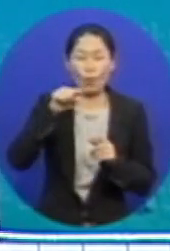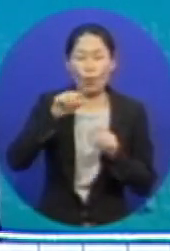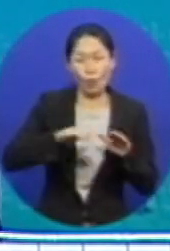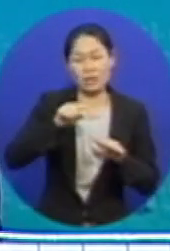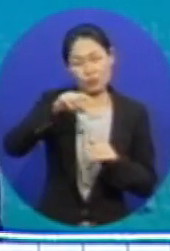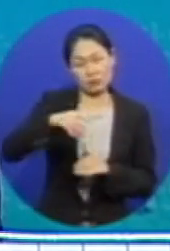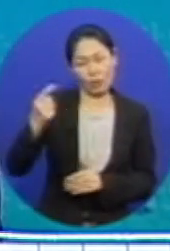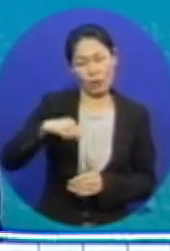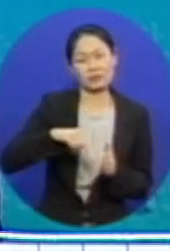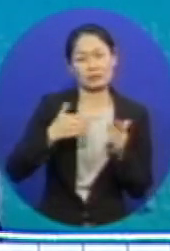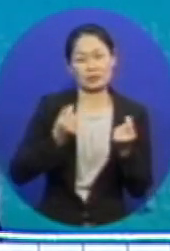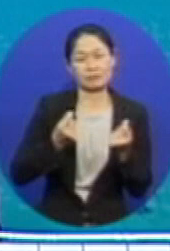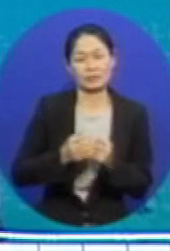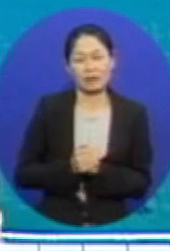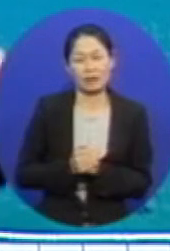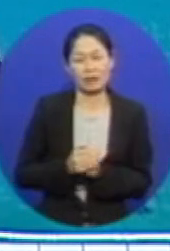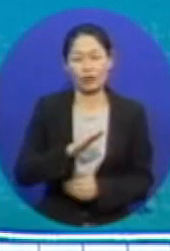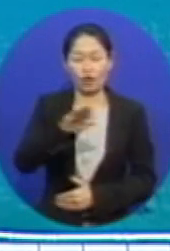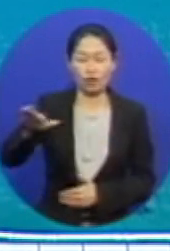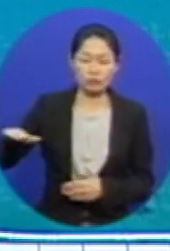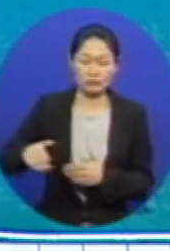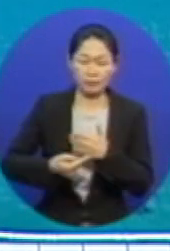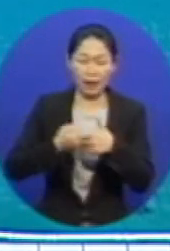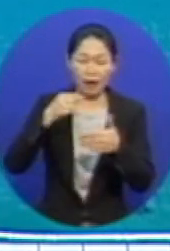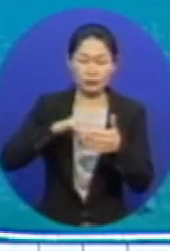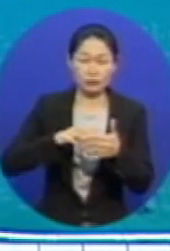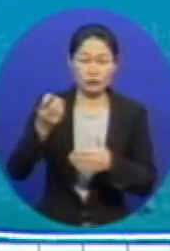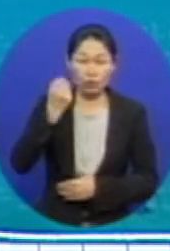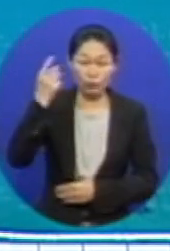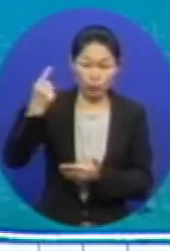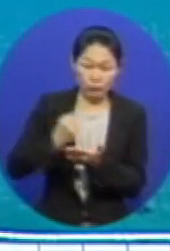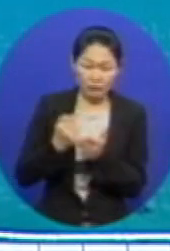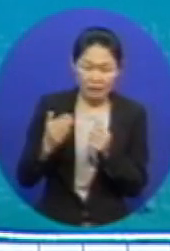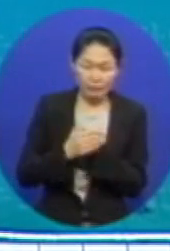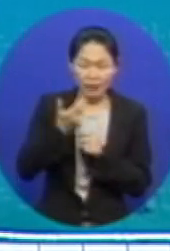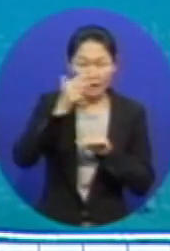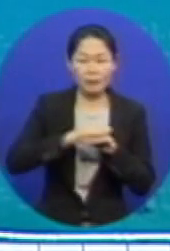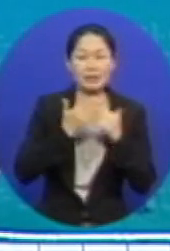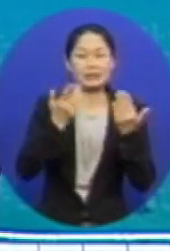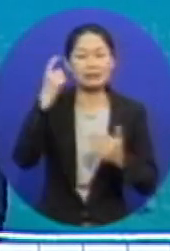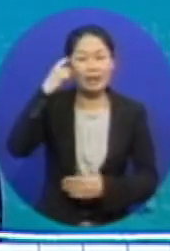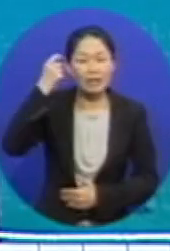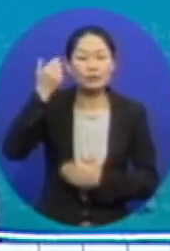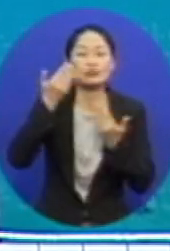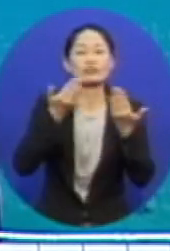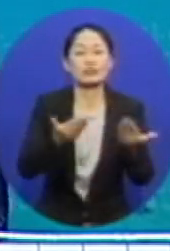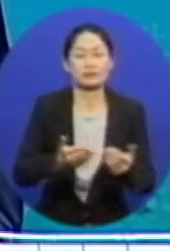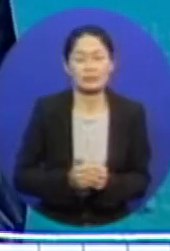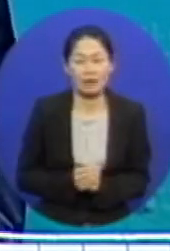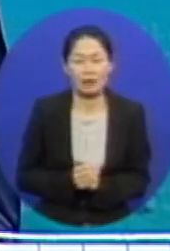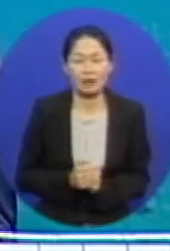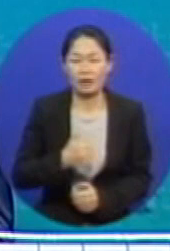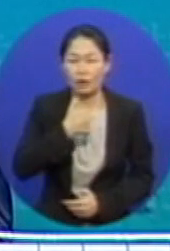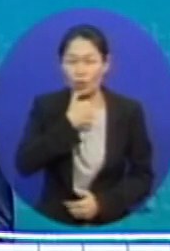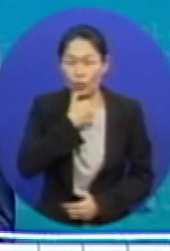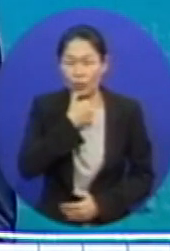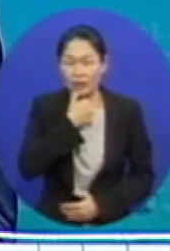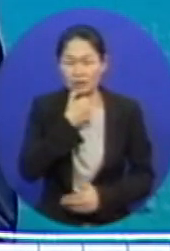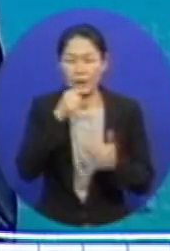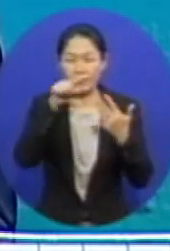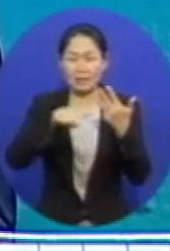여러분 안에 성령님이 없었으니 예배 들을 생각을 주신 거죠 로마서 8장 5절 6절에